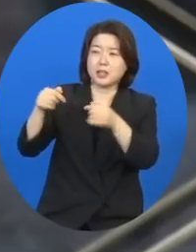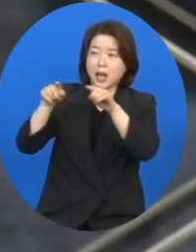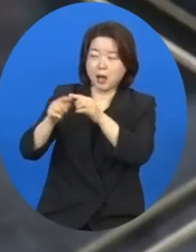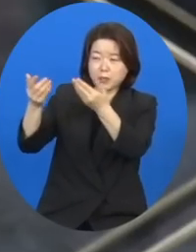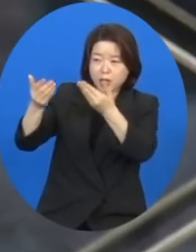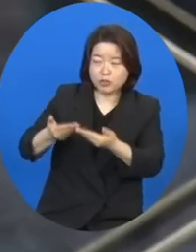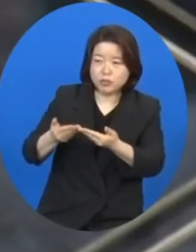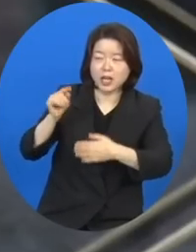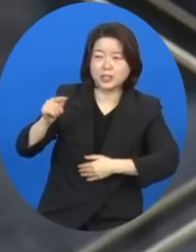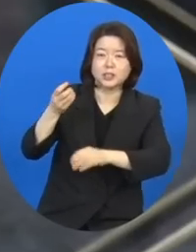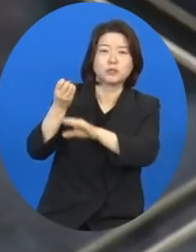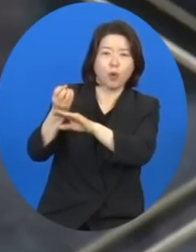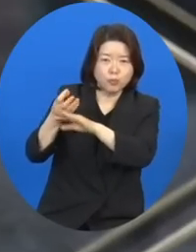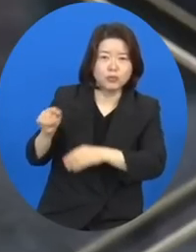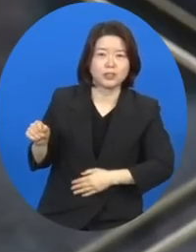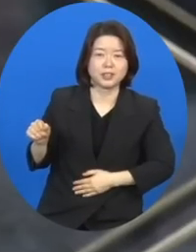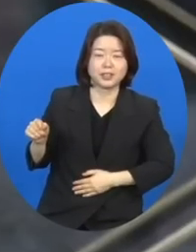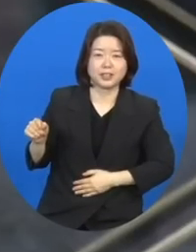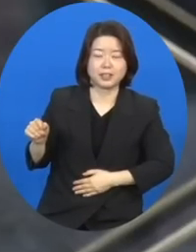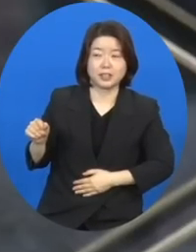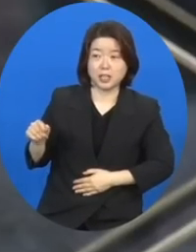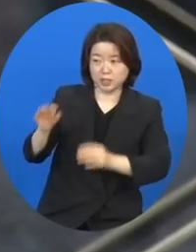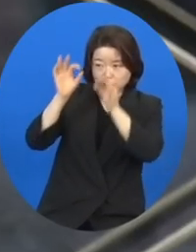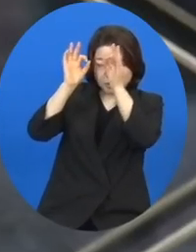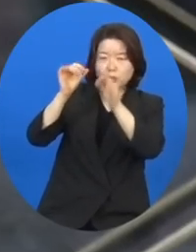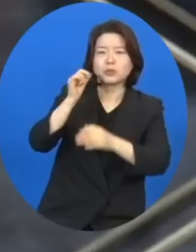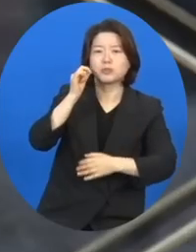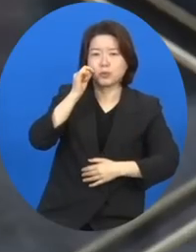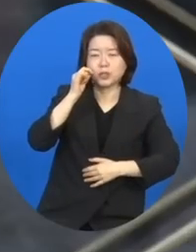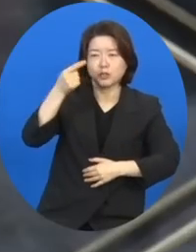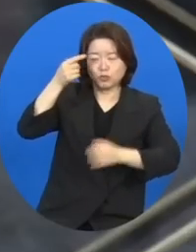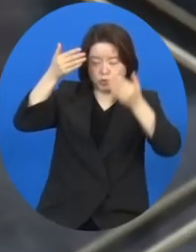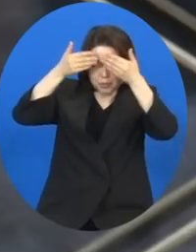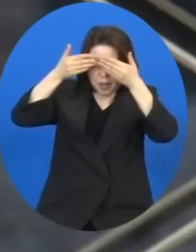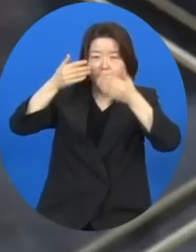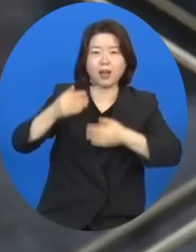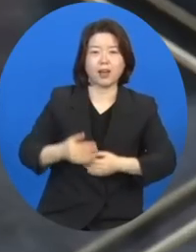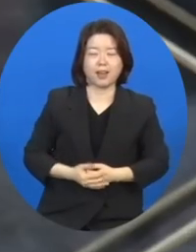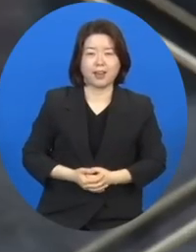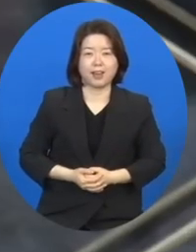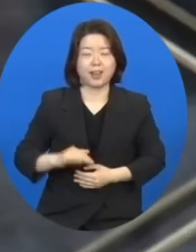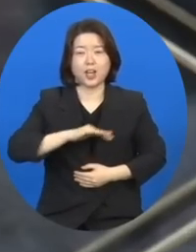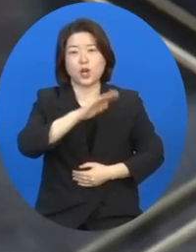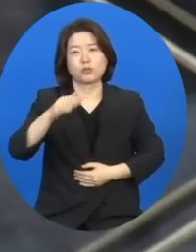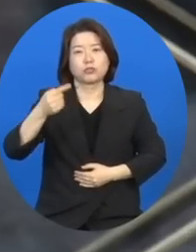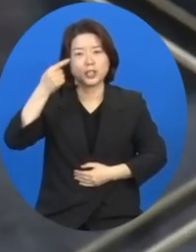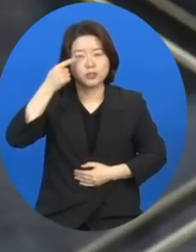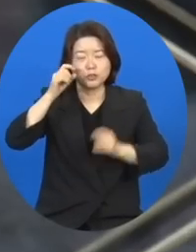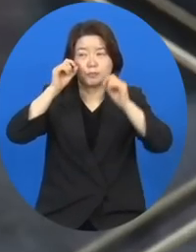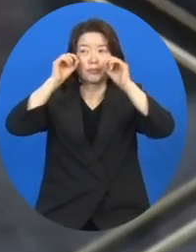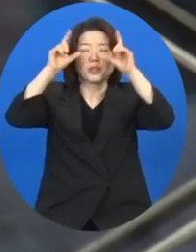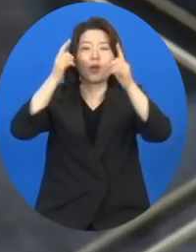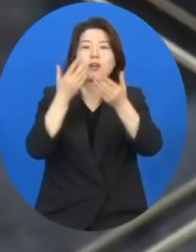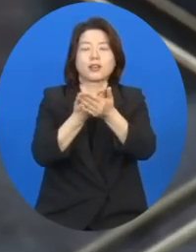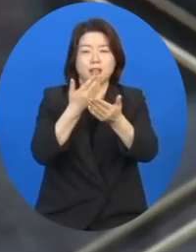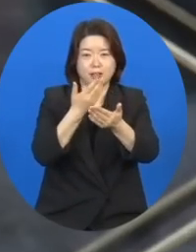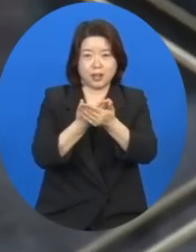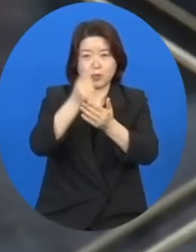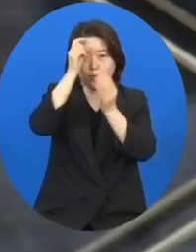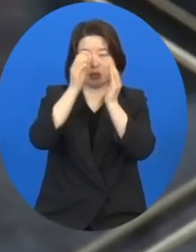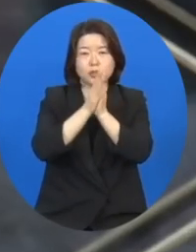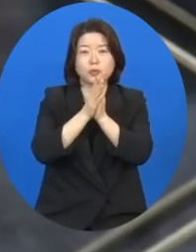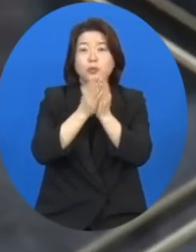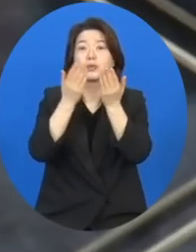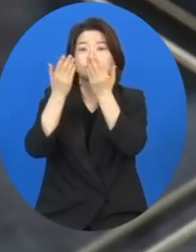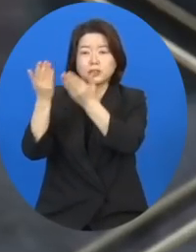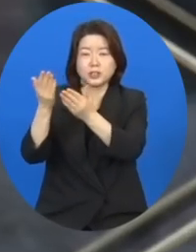있다라는 것, 문제는 우리가 닫혀져 있다라는 것이죠. 그래서 우리의 눈이 열게 달라고 기도하고 있는